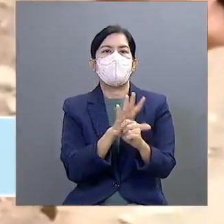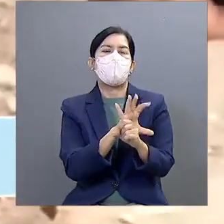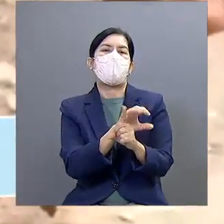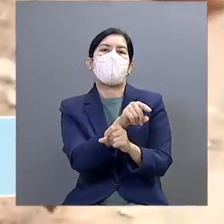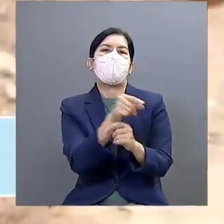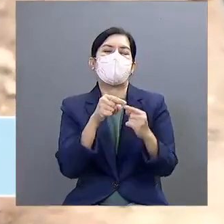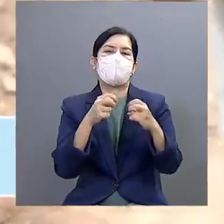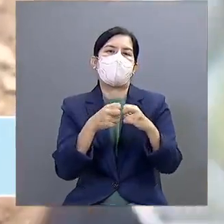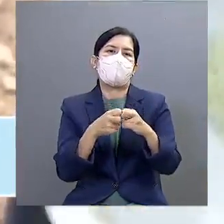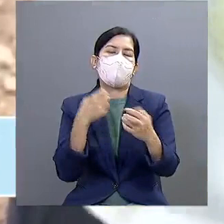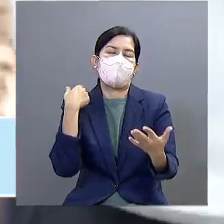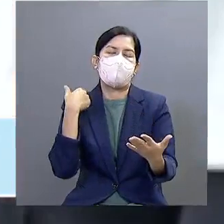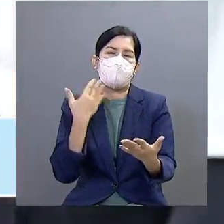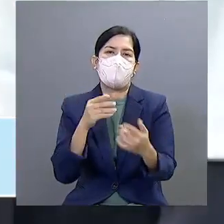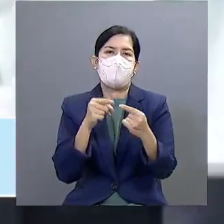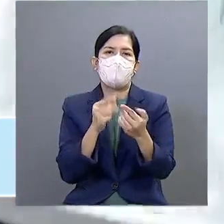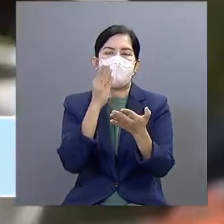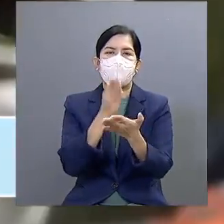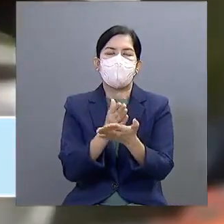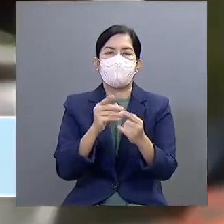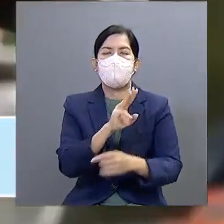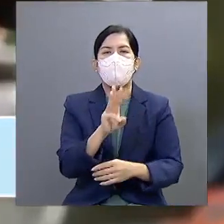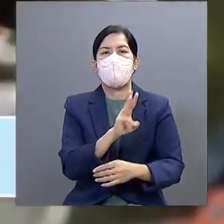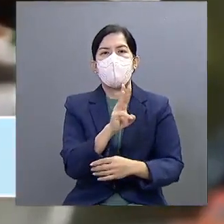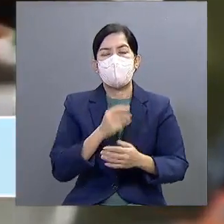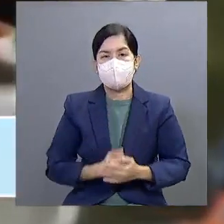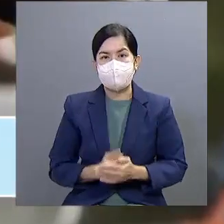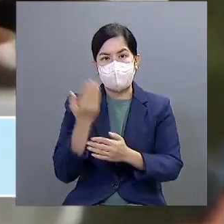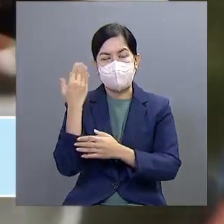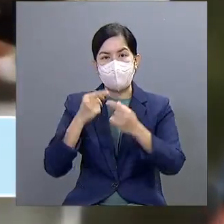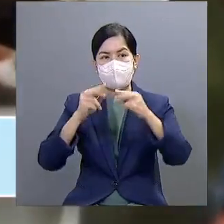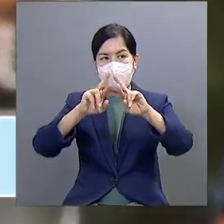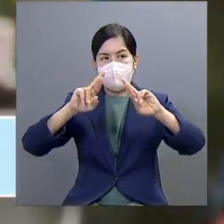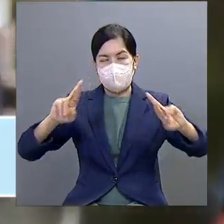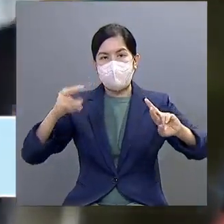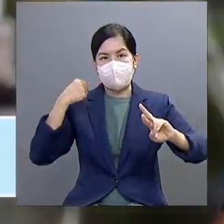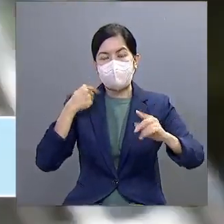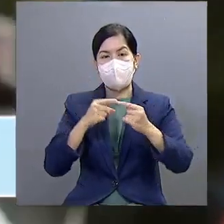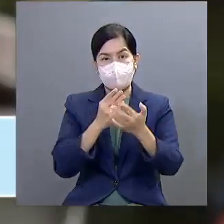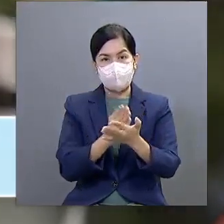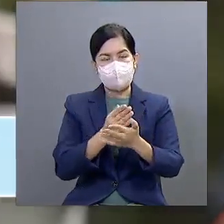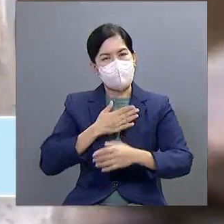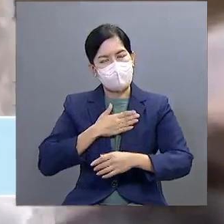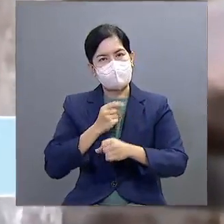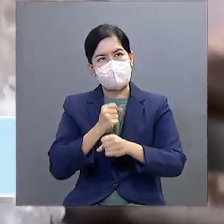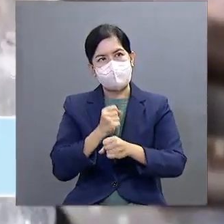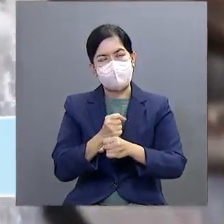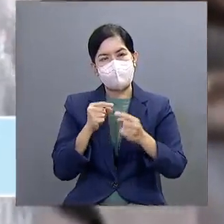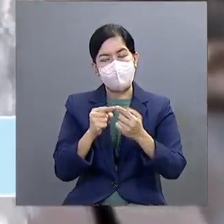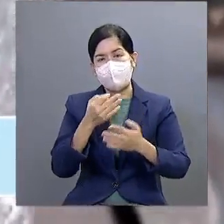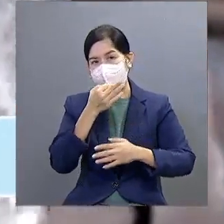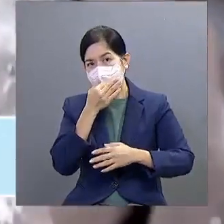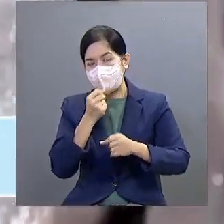ท่านโดนของคุณชวนนะครับคือร้านอาหารในช่วงนั้นเนี่ยมันหยุดไปชั่วคราวก็เลยเริ่มออกมาประกอบอาชีพทำนาพร้อมกับรับตีมีดทั่วไปครับซึ่งง